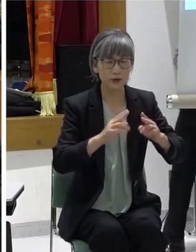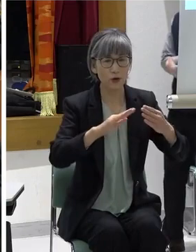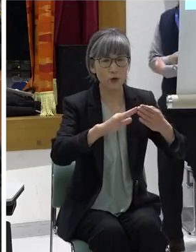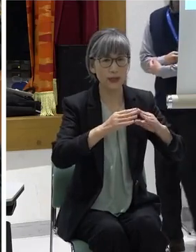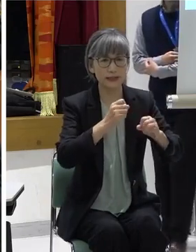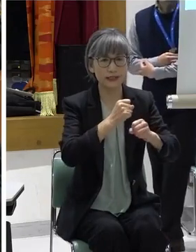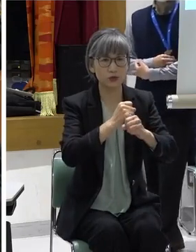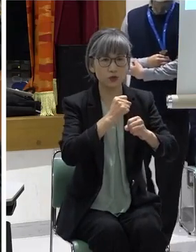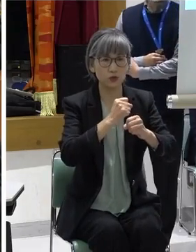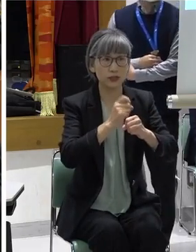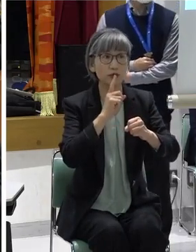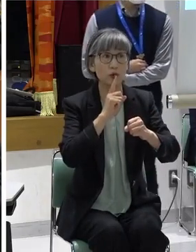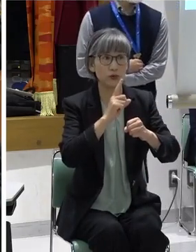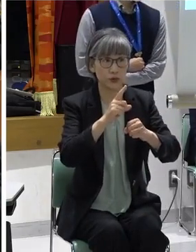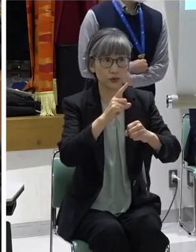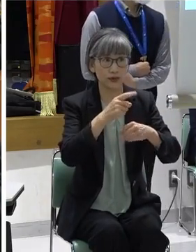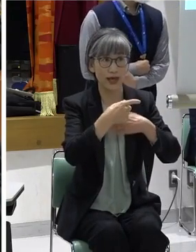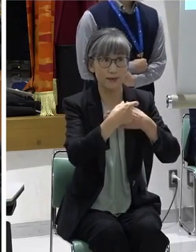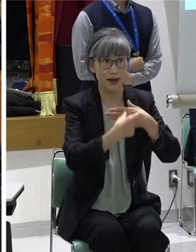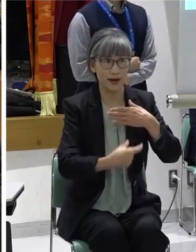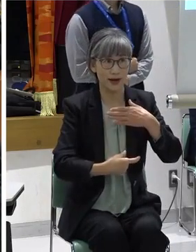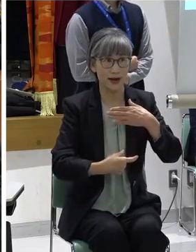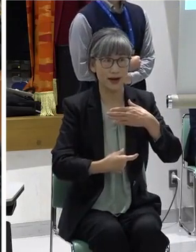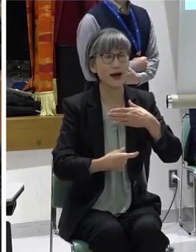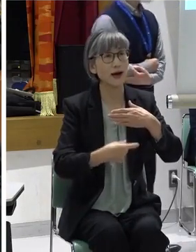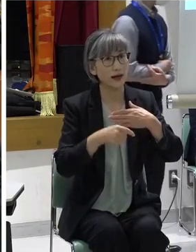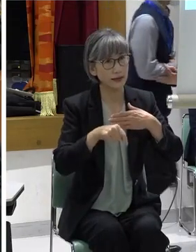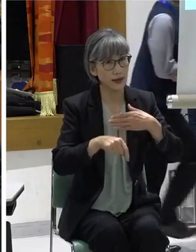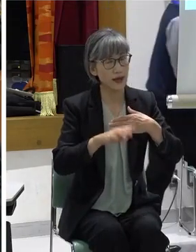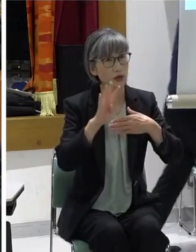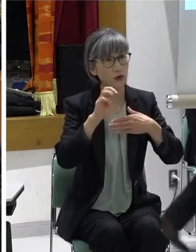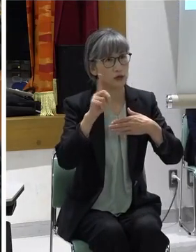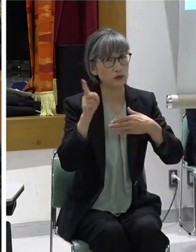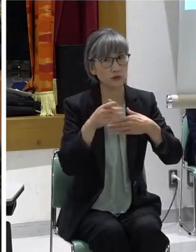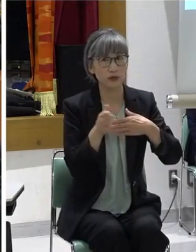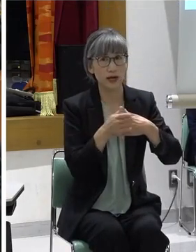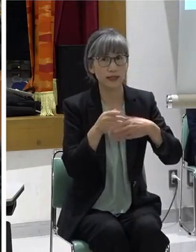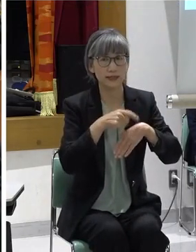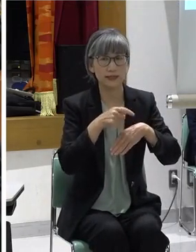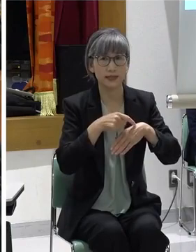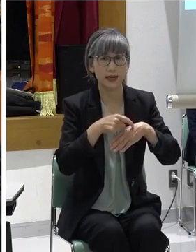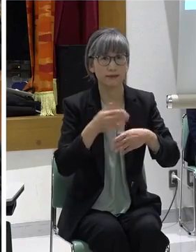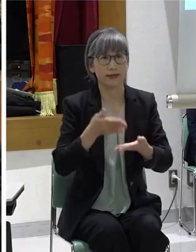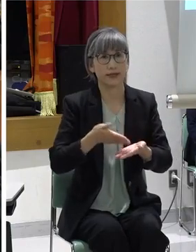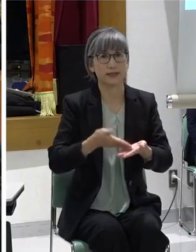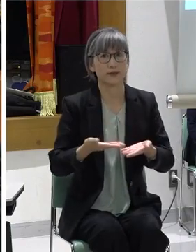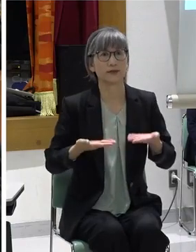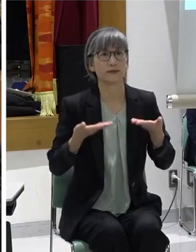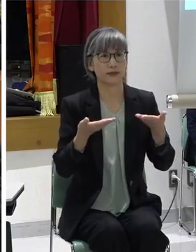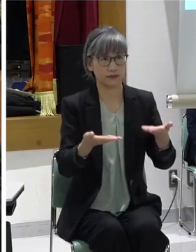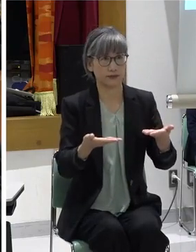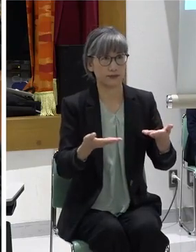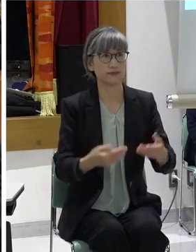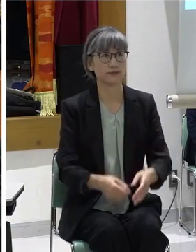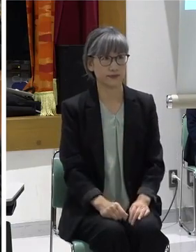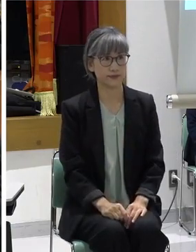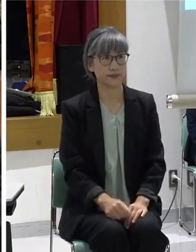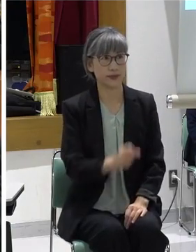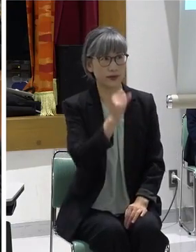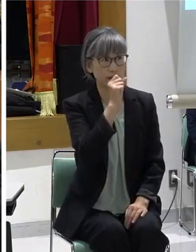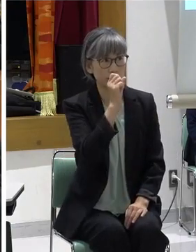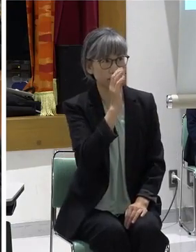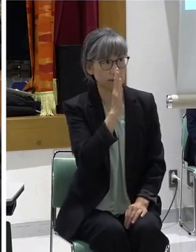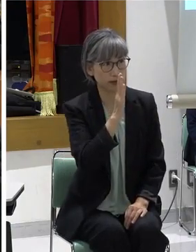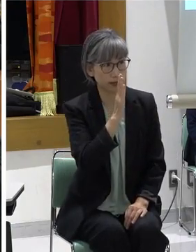りということをテーマに40分ぐらいの時間でお話をさせていただきます。どうぞよろし